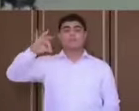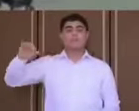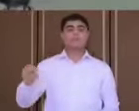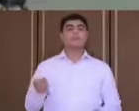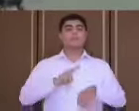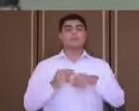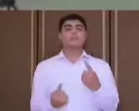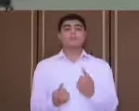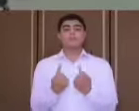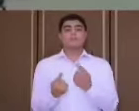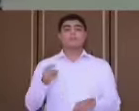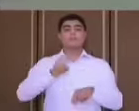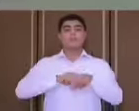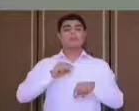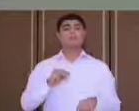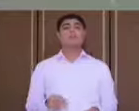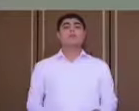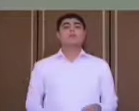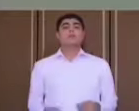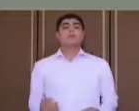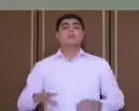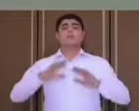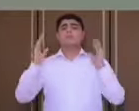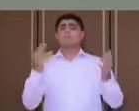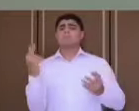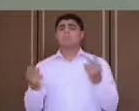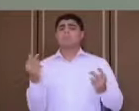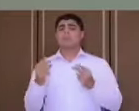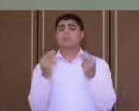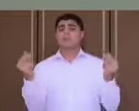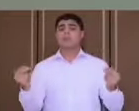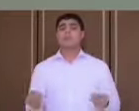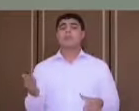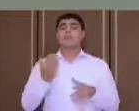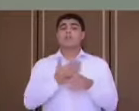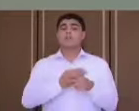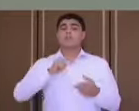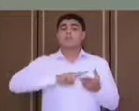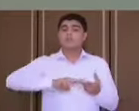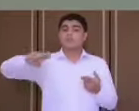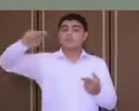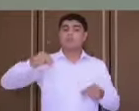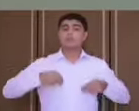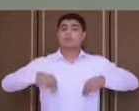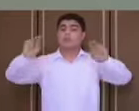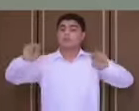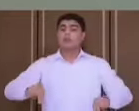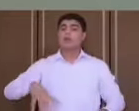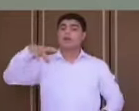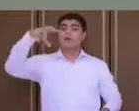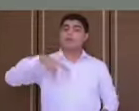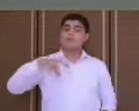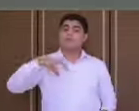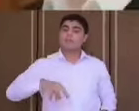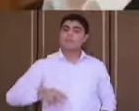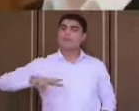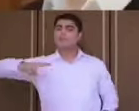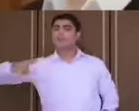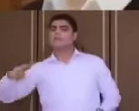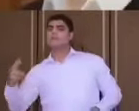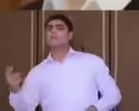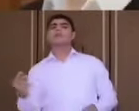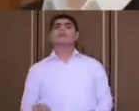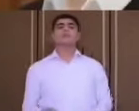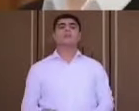بالملح وبعض الأعشاب وحاجات تانية كتيرة، ويسافر يبيعها في بلد تانية اسمها